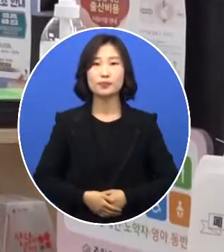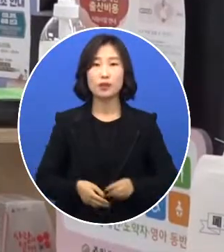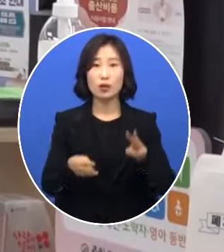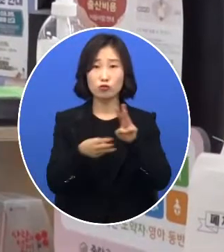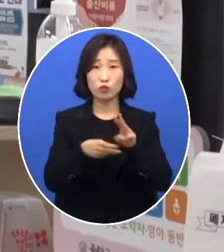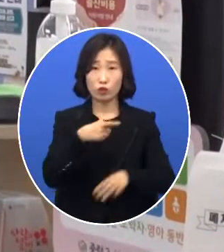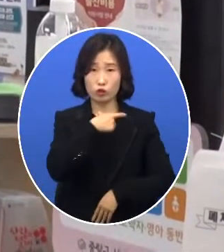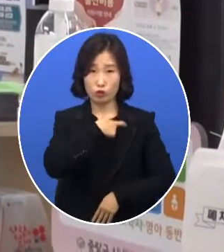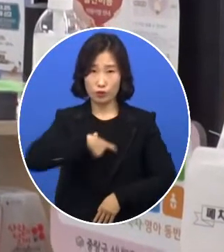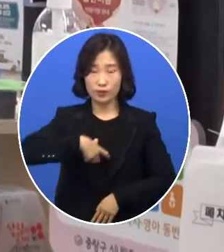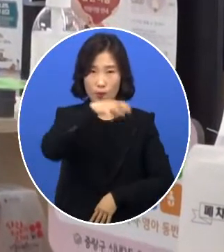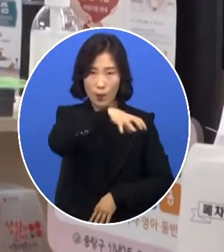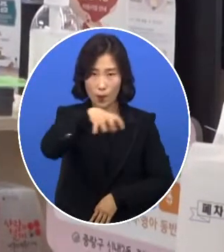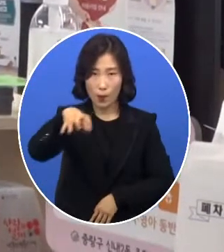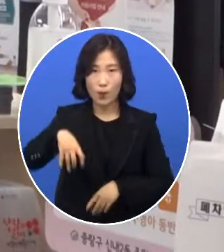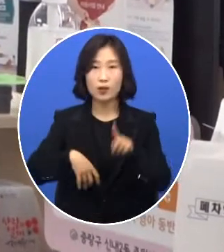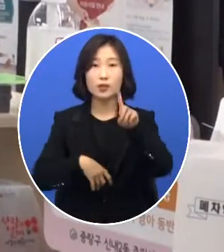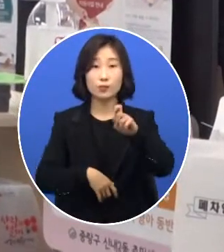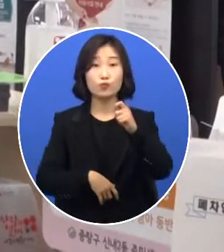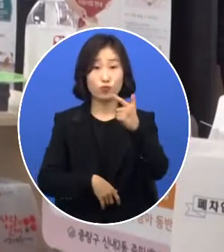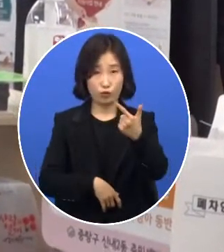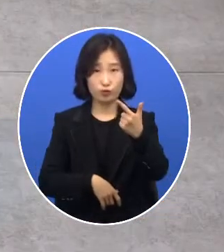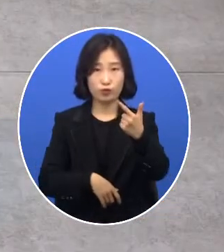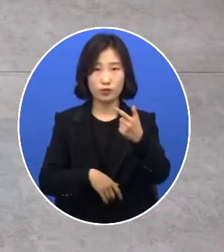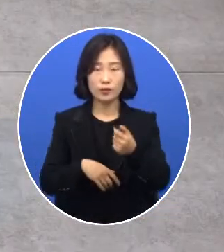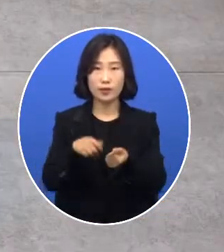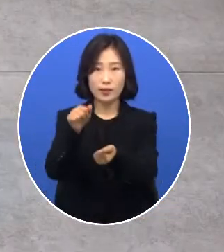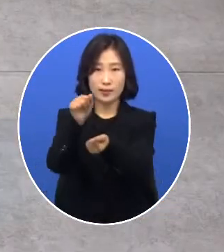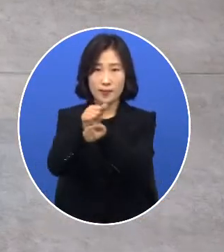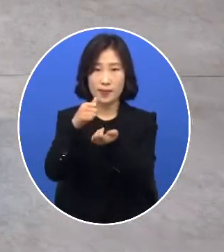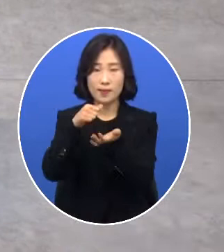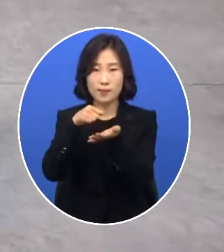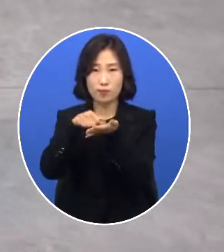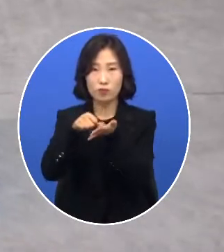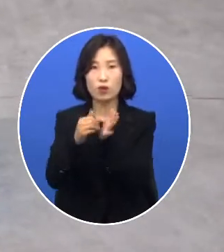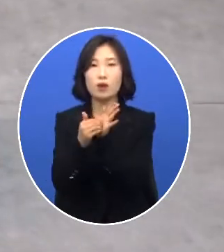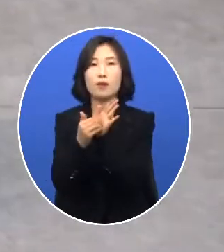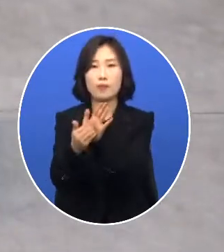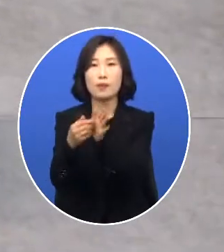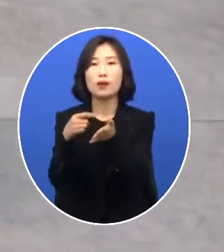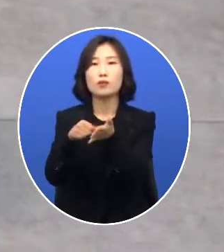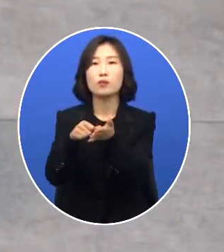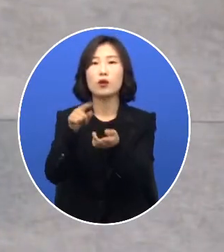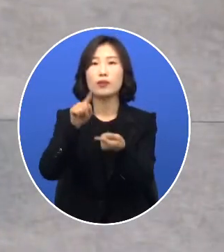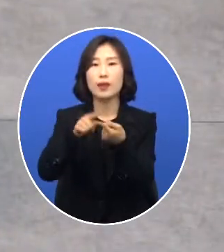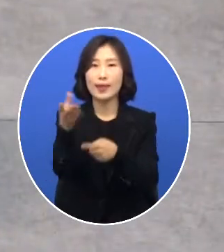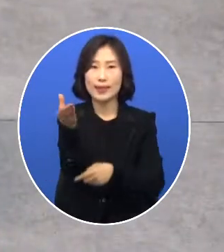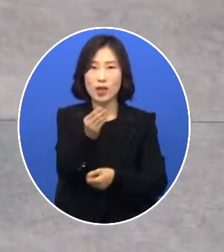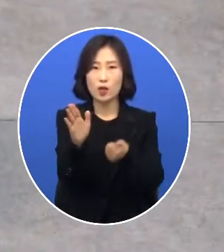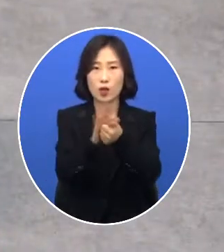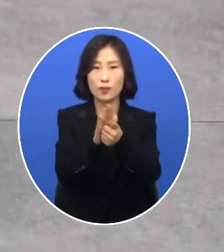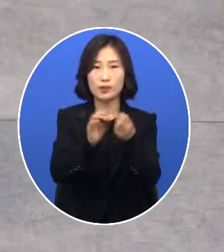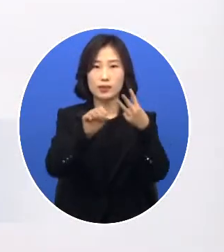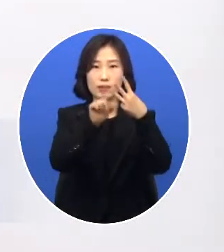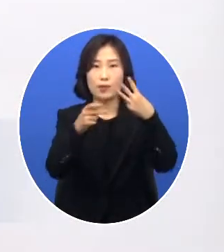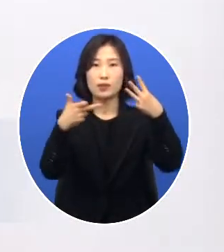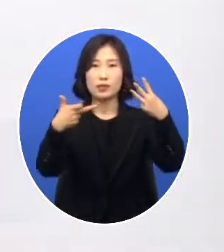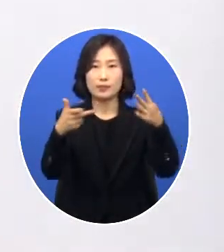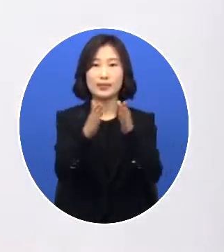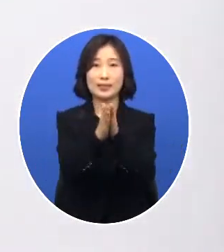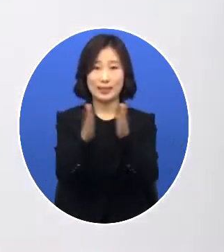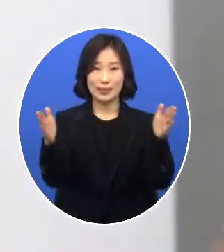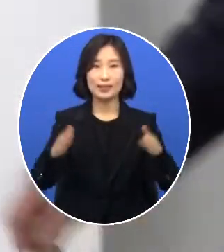한편 중랑구 16개동 주민센터는 틈새 방역 장비 대여 서비스를 지난 3월 17일부터